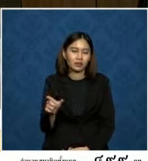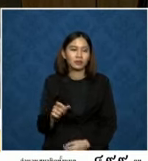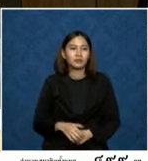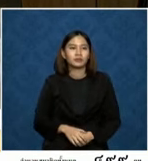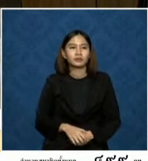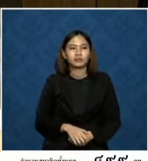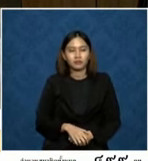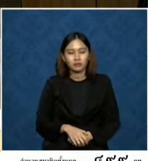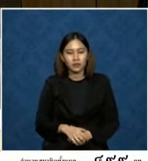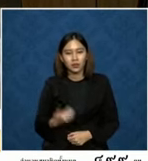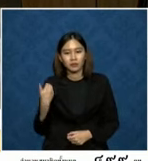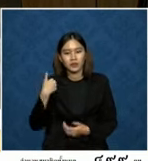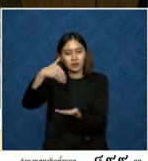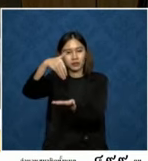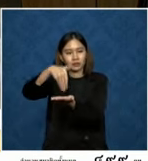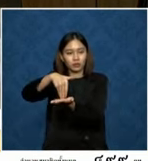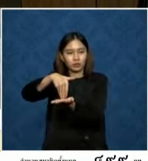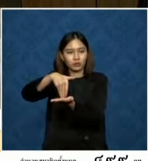ในประเทศฝรั่งเศสเนี่ยเขามี